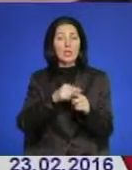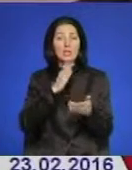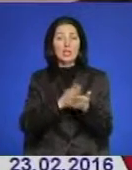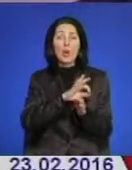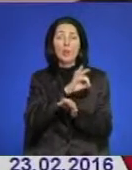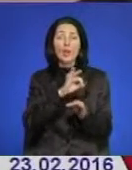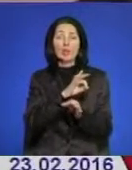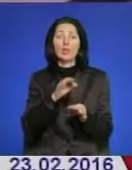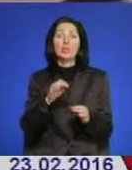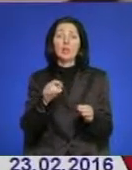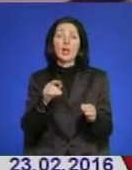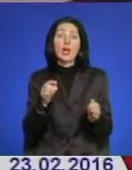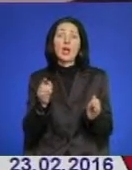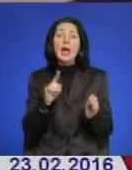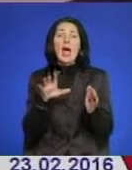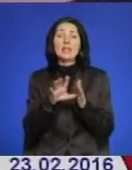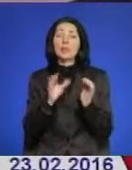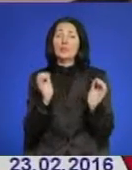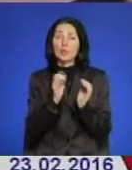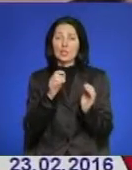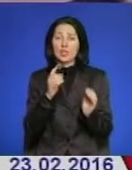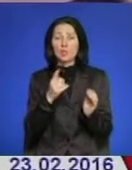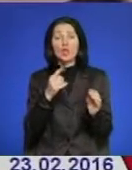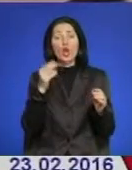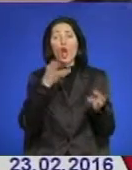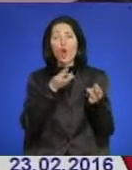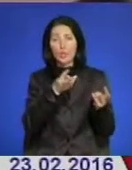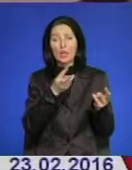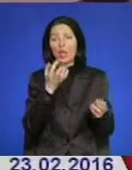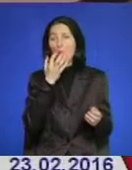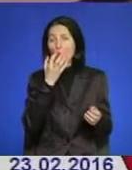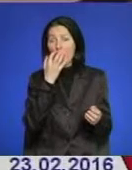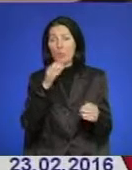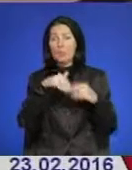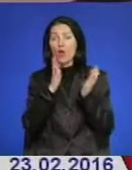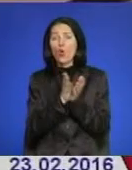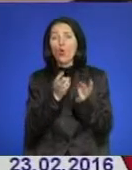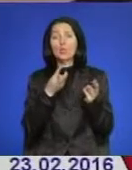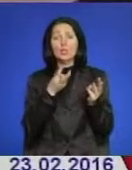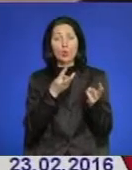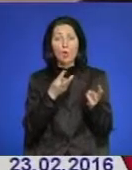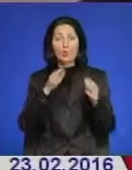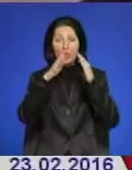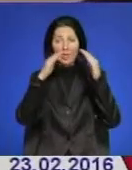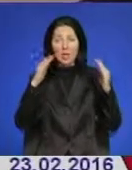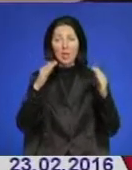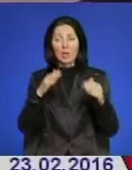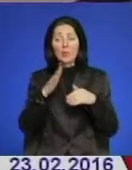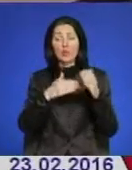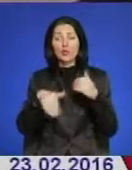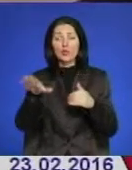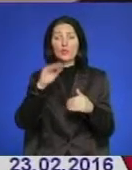елементами енергозбереження. В одних котли, в одних утеплення, в одних комплексне утеплення, дахи. Практично всі